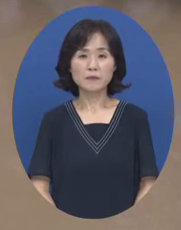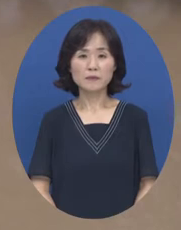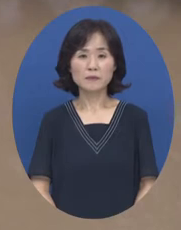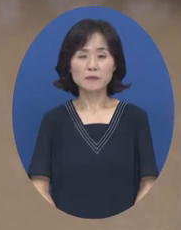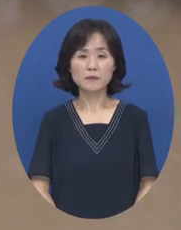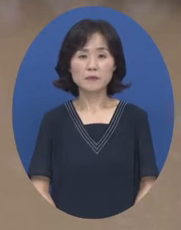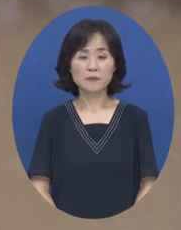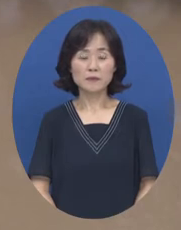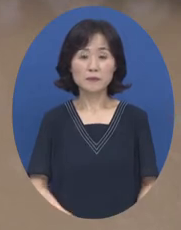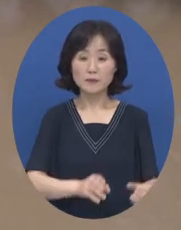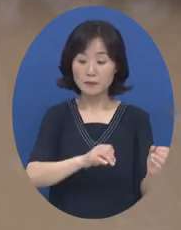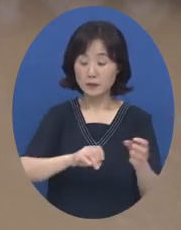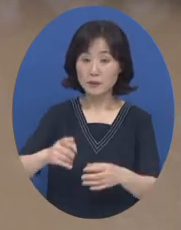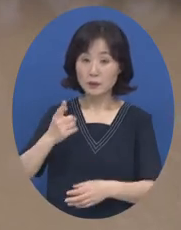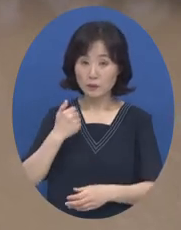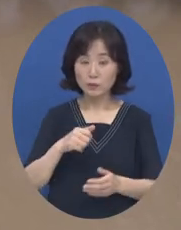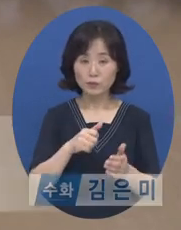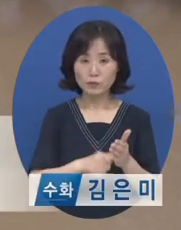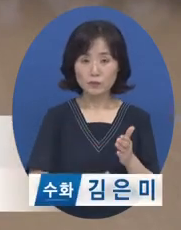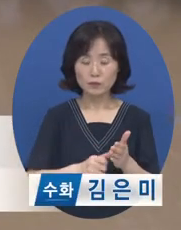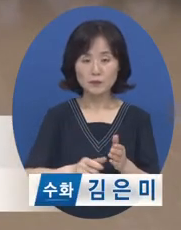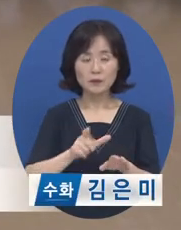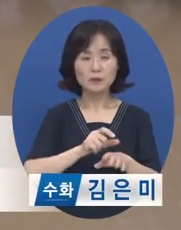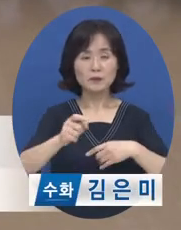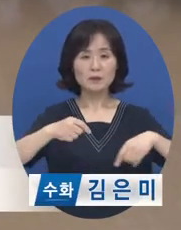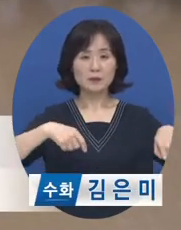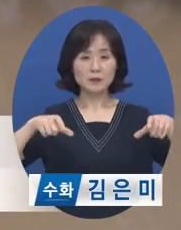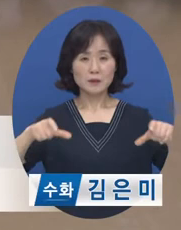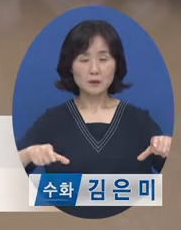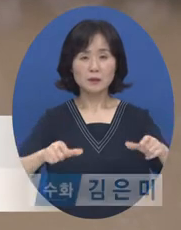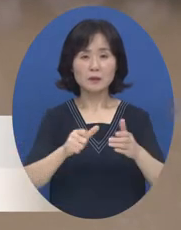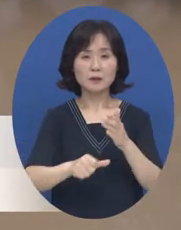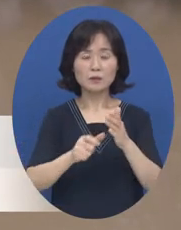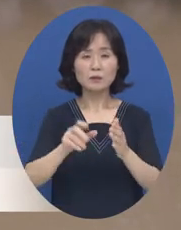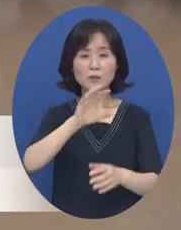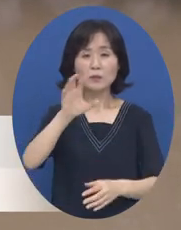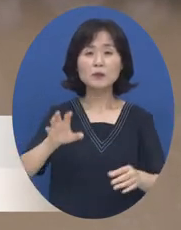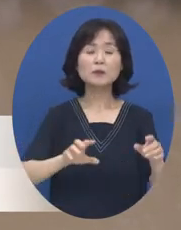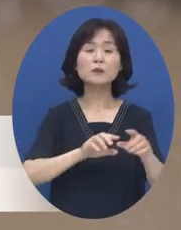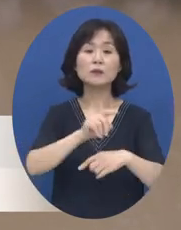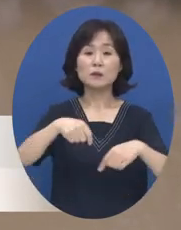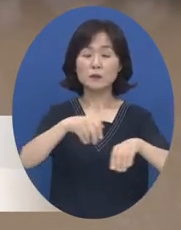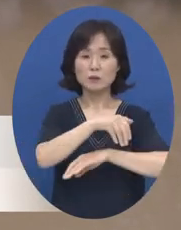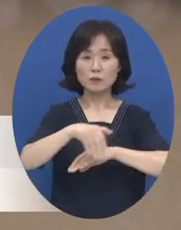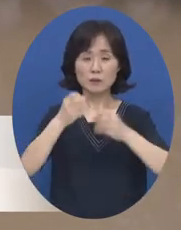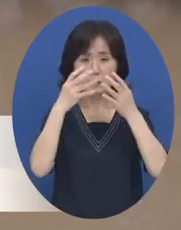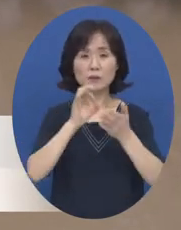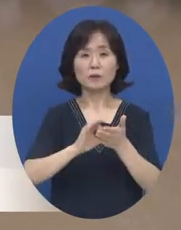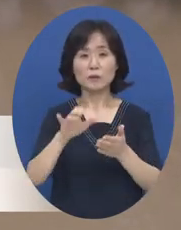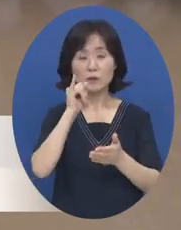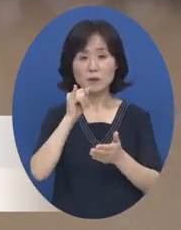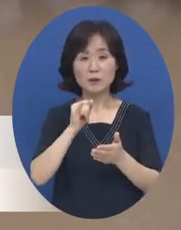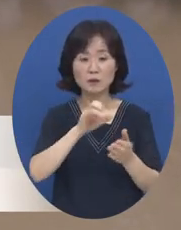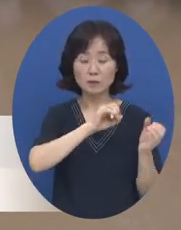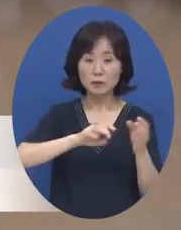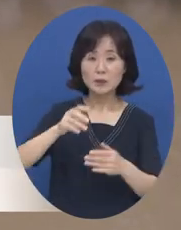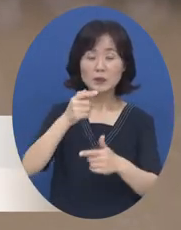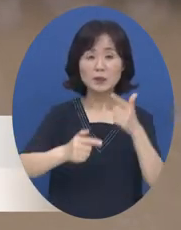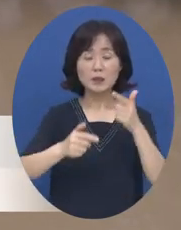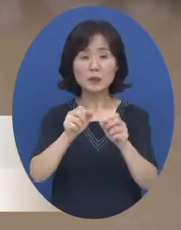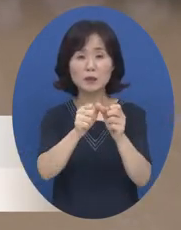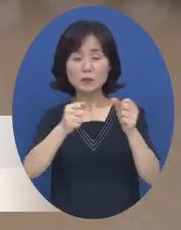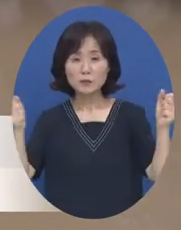존재 가치를 잃어버렸던 것들이 지자체의 자원순환 정책으로 새롭게 쓰여지고 있습니다. 폐가구를 업사이클하고